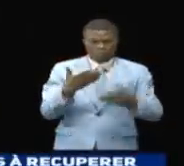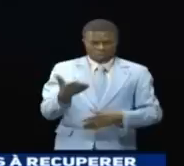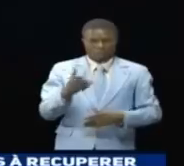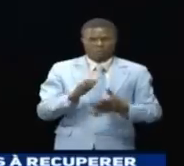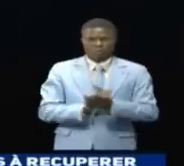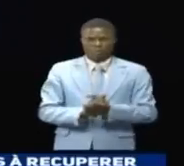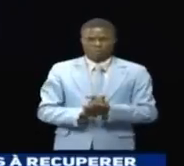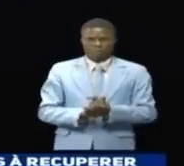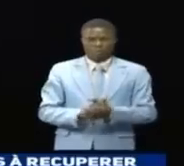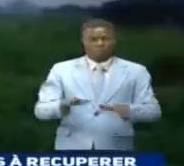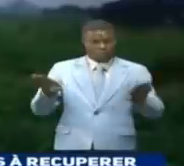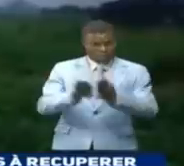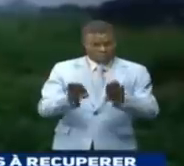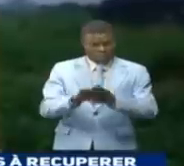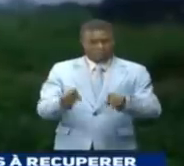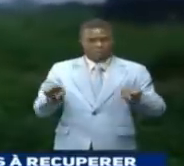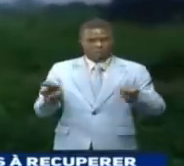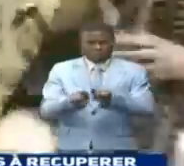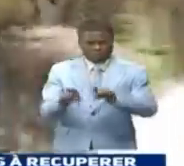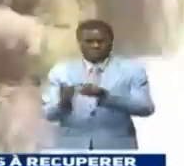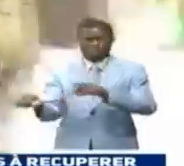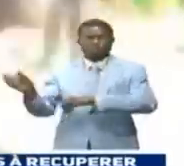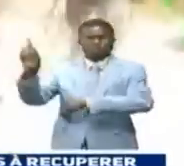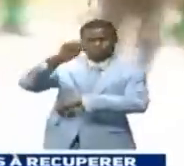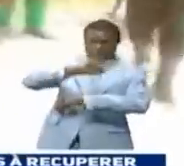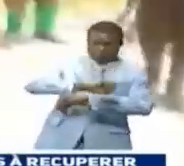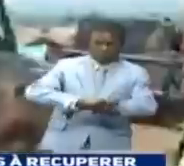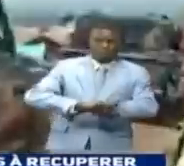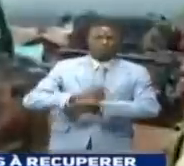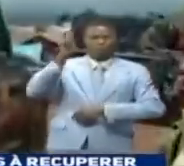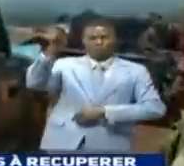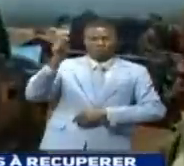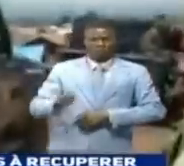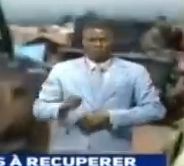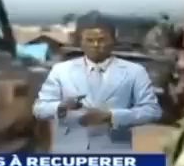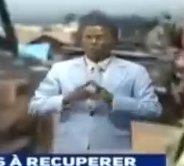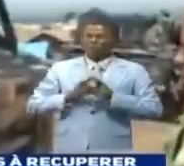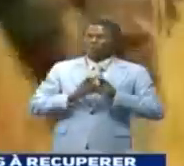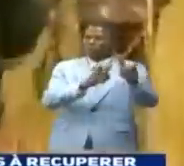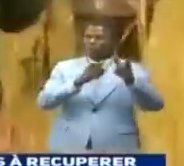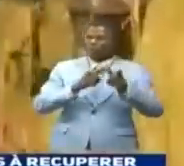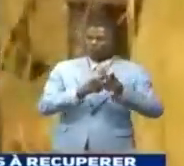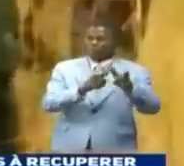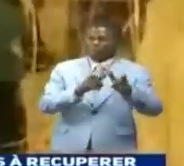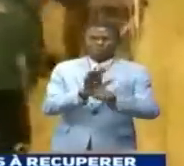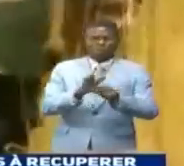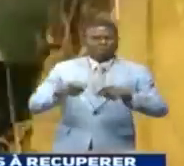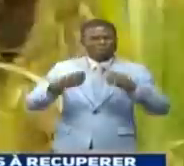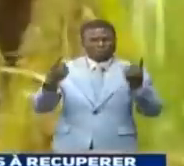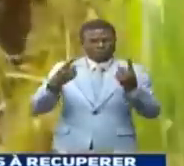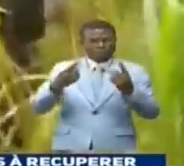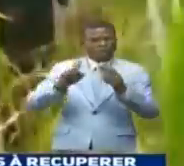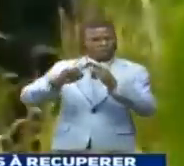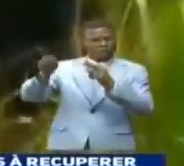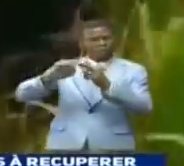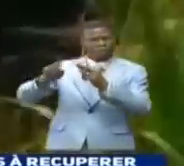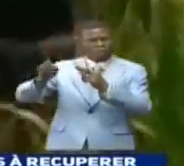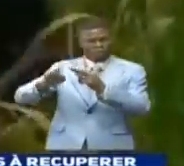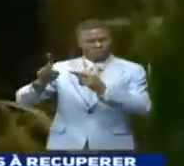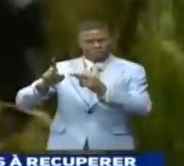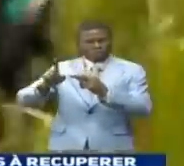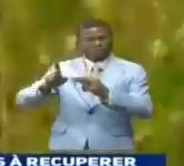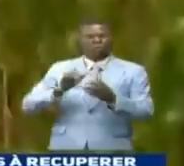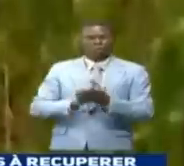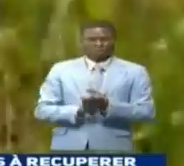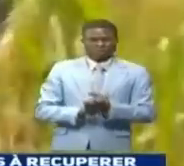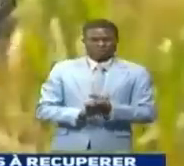De nuit comme de jour, les forces armées de la République démocratique du Congo bombardent différentes cibles ennemies tout en progressant dans les